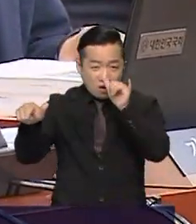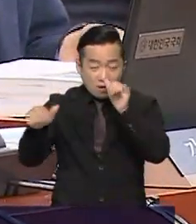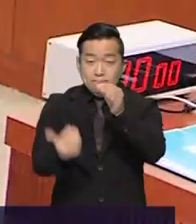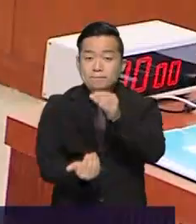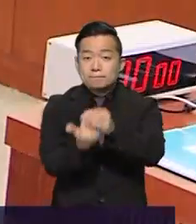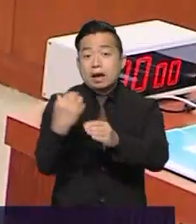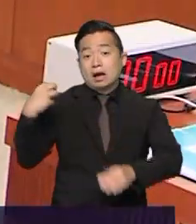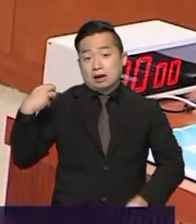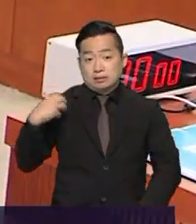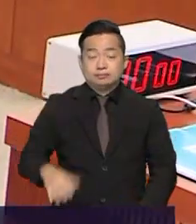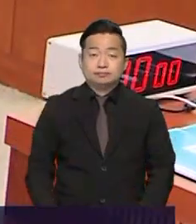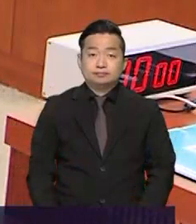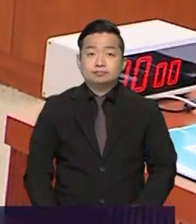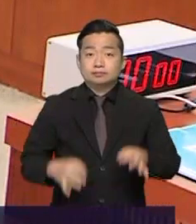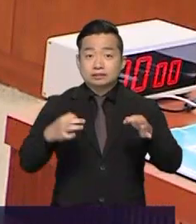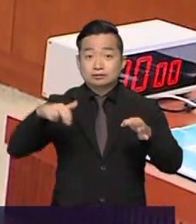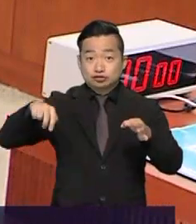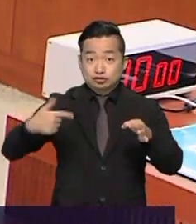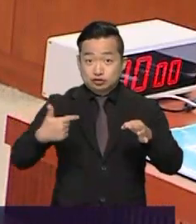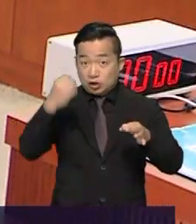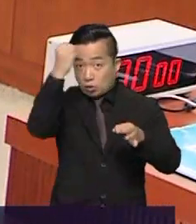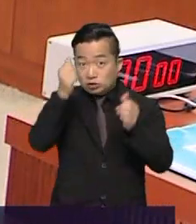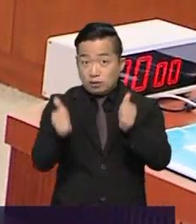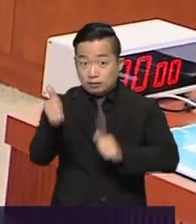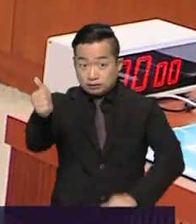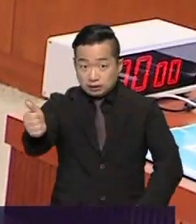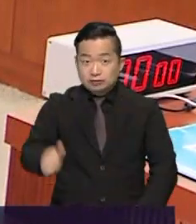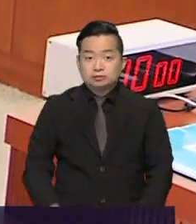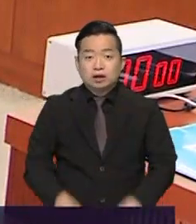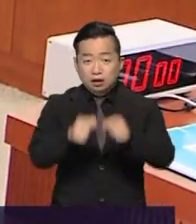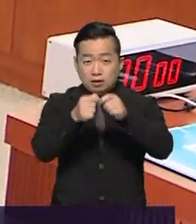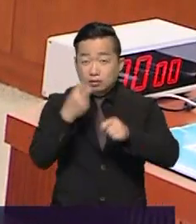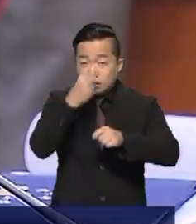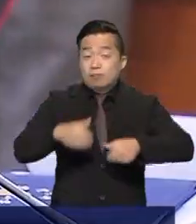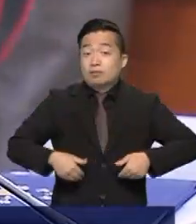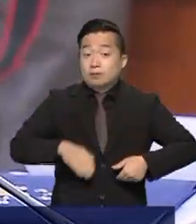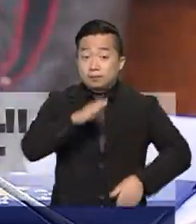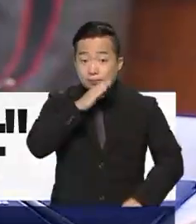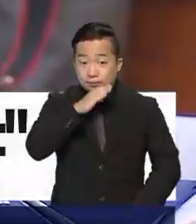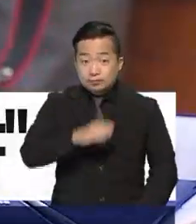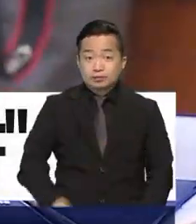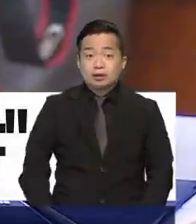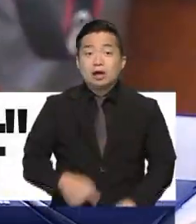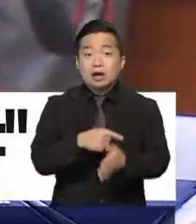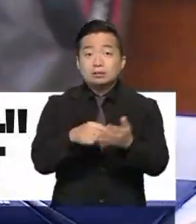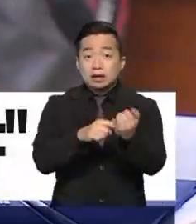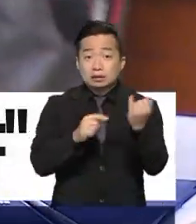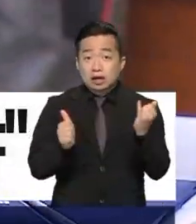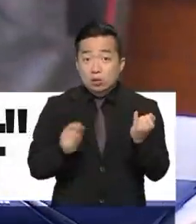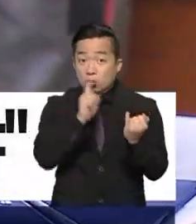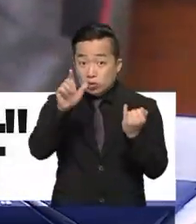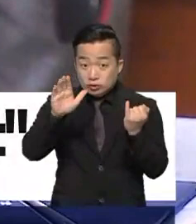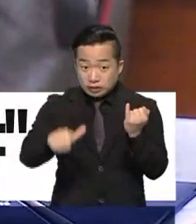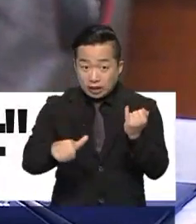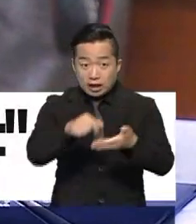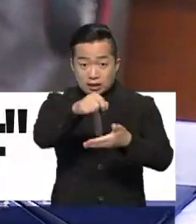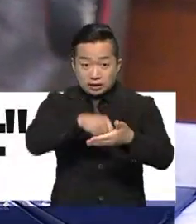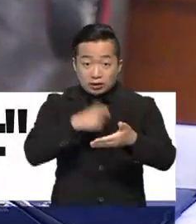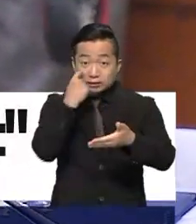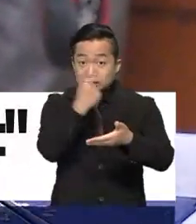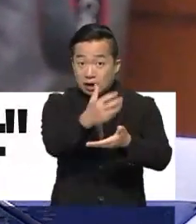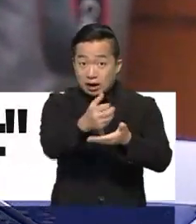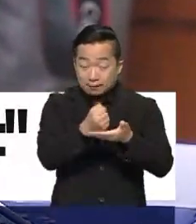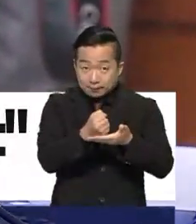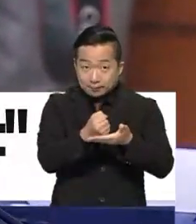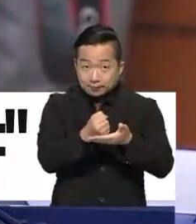사건을 관할했던 김흥준 부산고등법원장은 정밀 검토가 필요하겠지만 피해자가 소송 과정에서 기록과 증거를